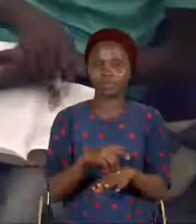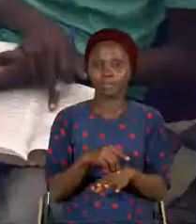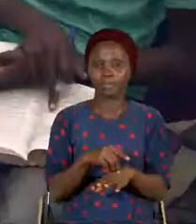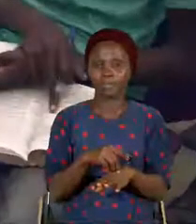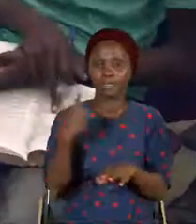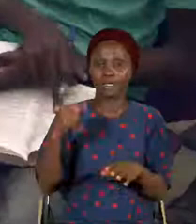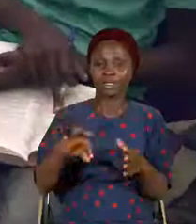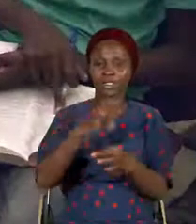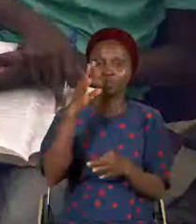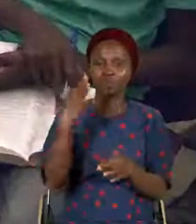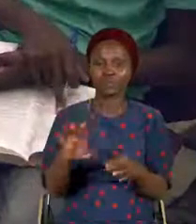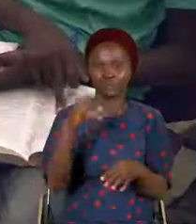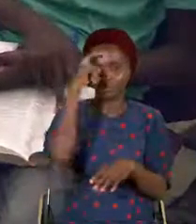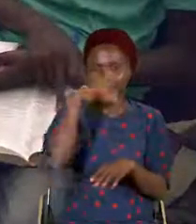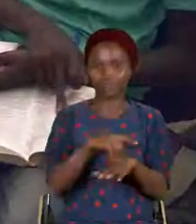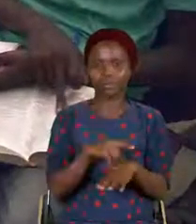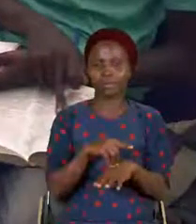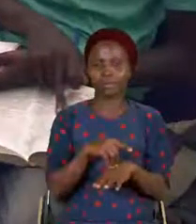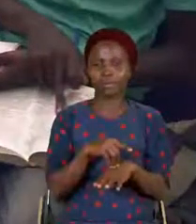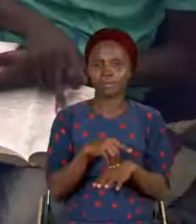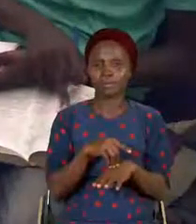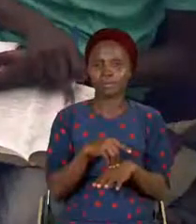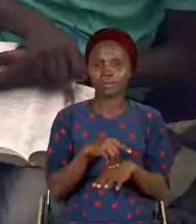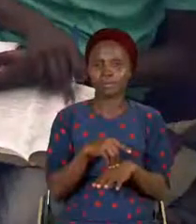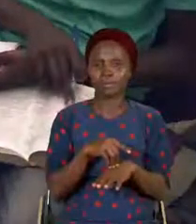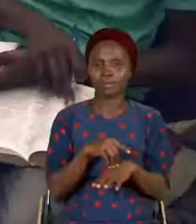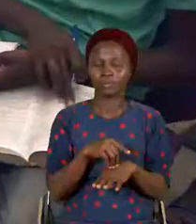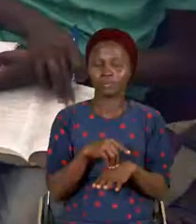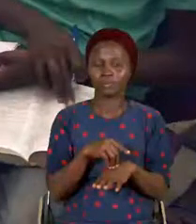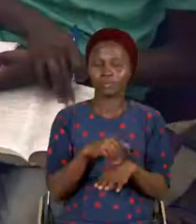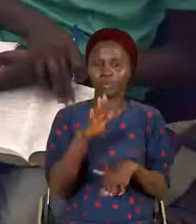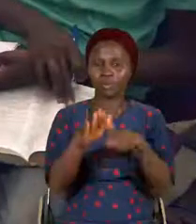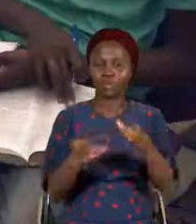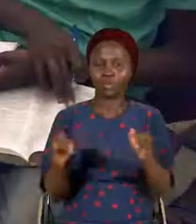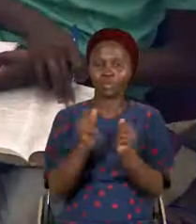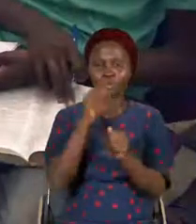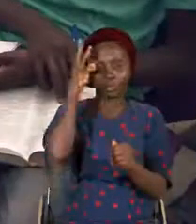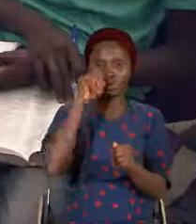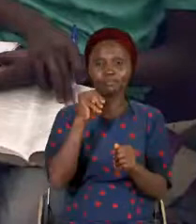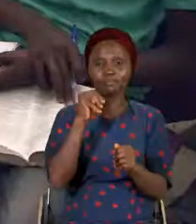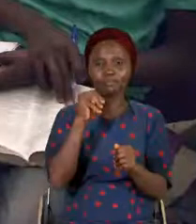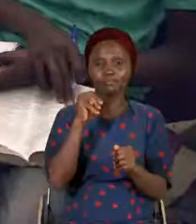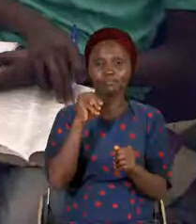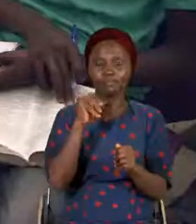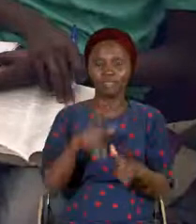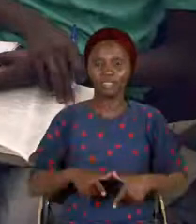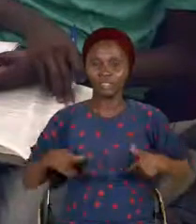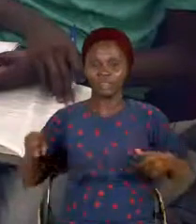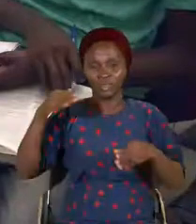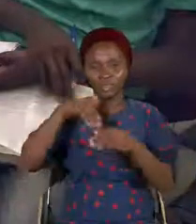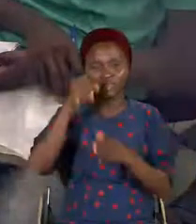un esprit de sagesse. Vous donne un esprit de sagesse. Vous marchez avec lui. Vous vivez en